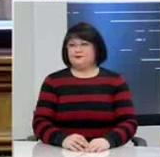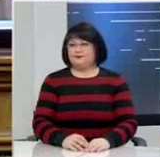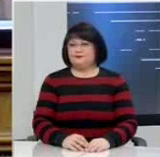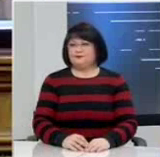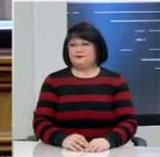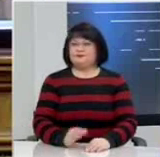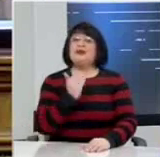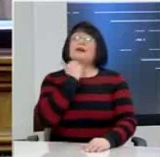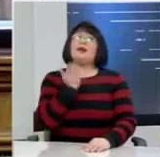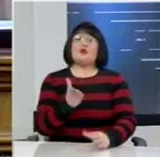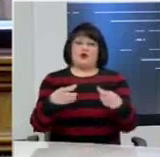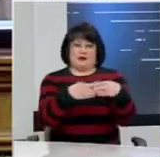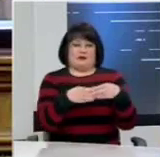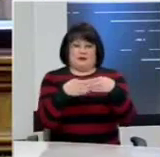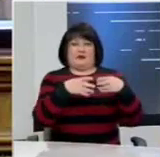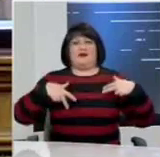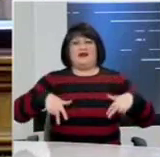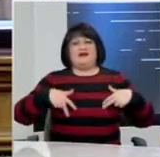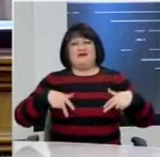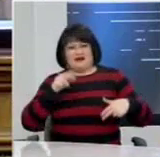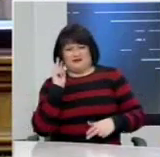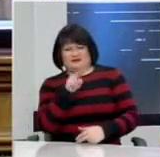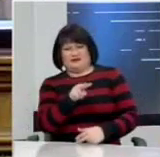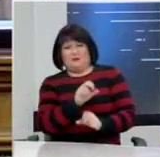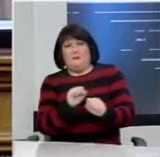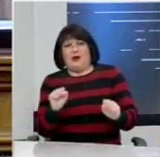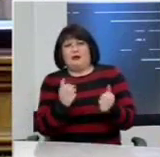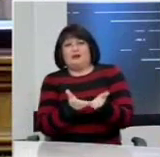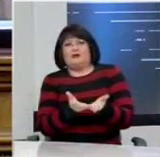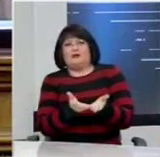η ίδια κυβέρνηση του τόπου να αποτελεί παράγοντα αποσταθεροποίησης.